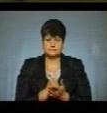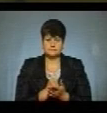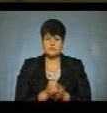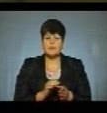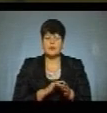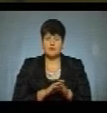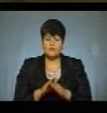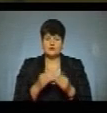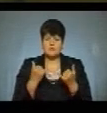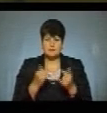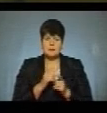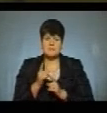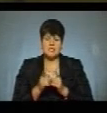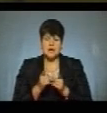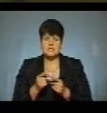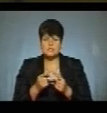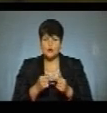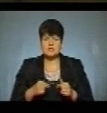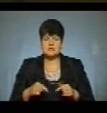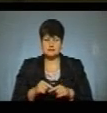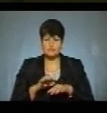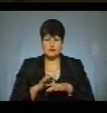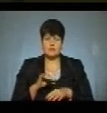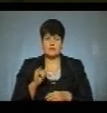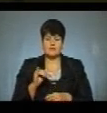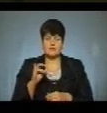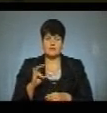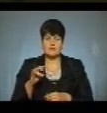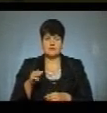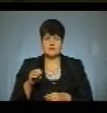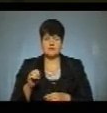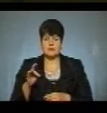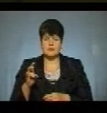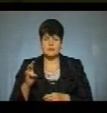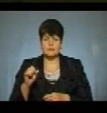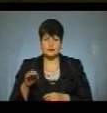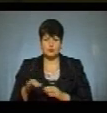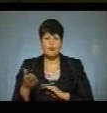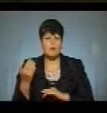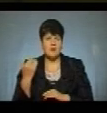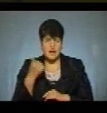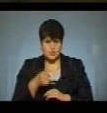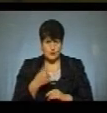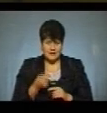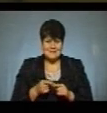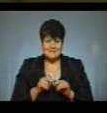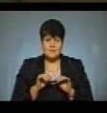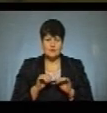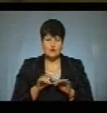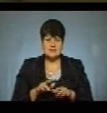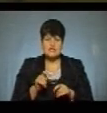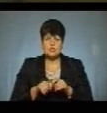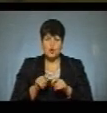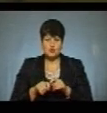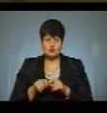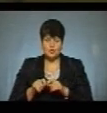тепер міняється організація проходження інтернатури. У попередні роки цей процес